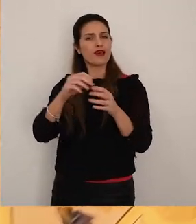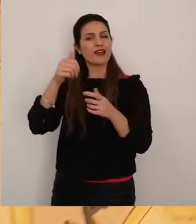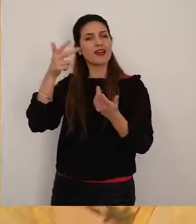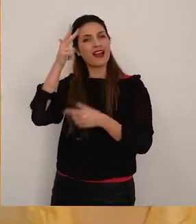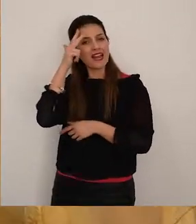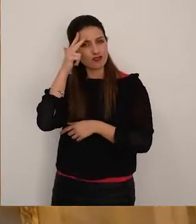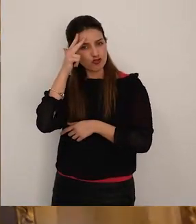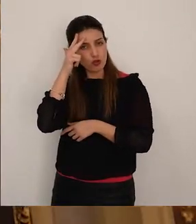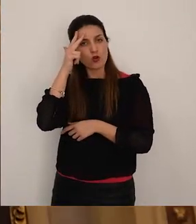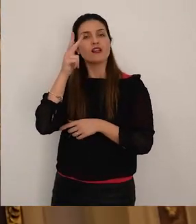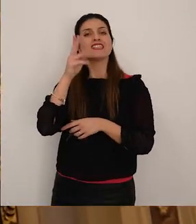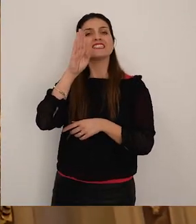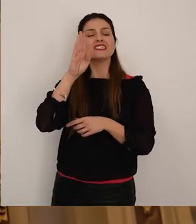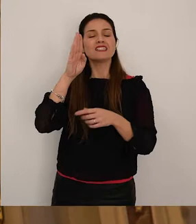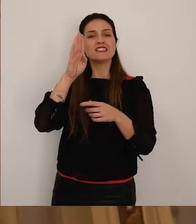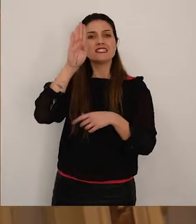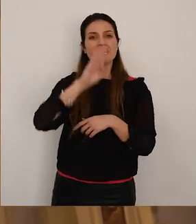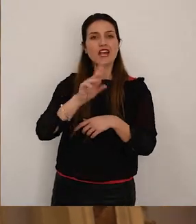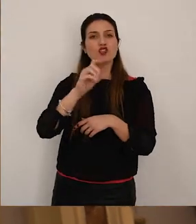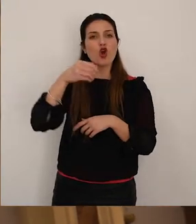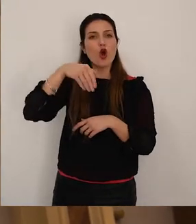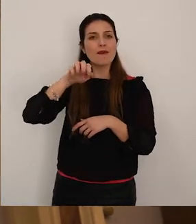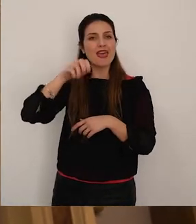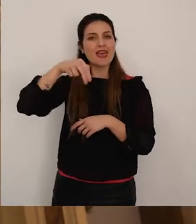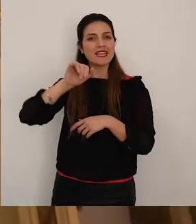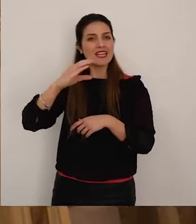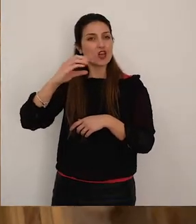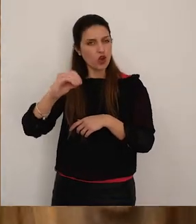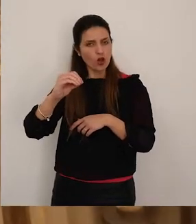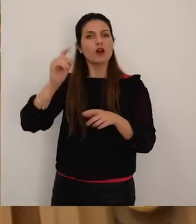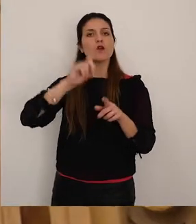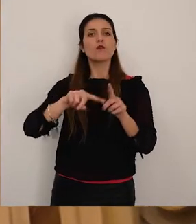spirituali legati al culto di San Domenico e della Madonna del Rosario,